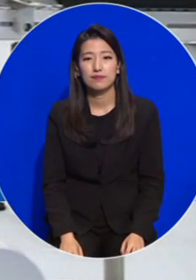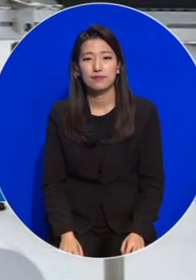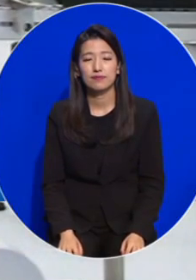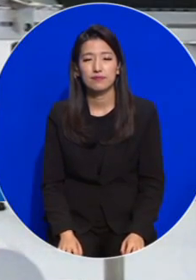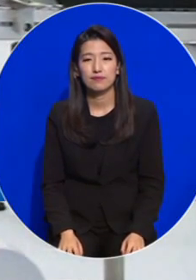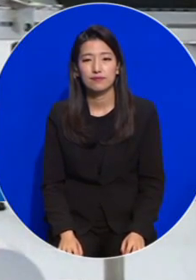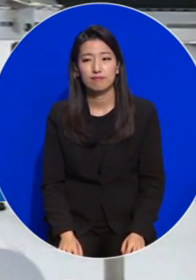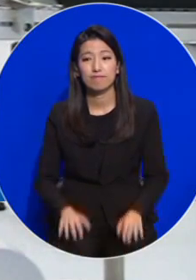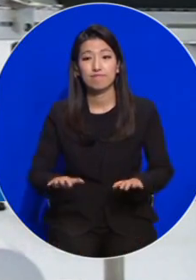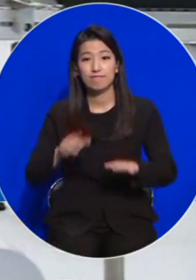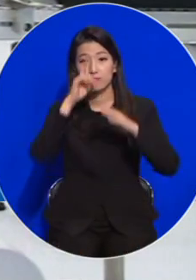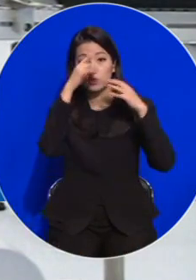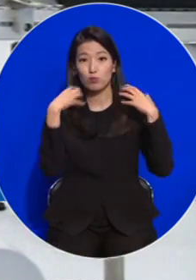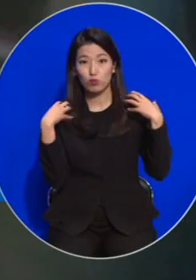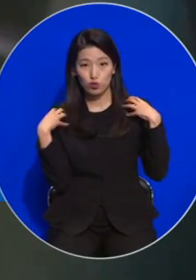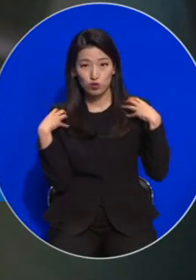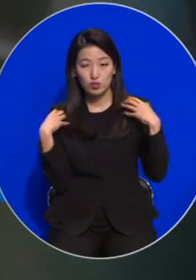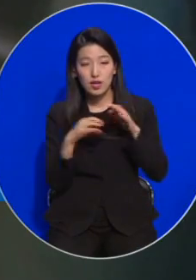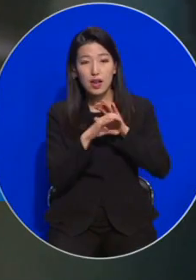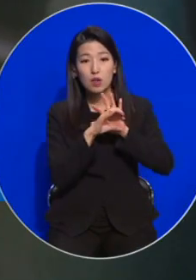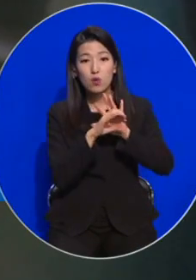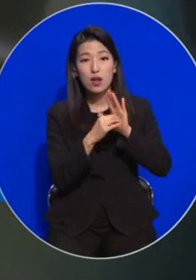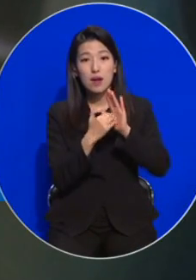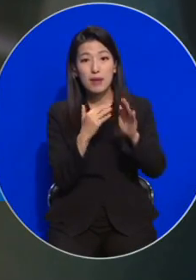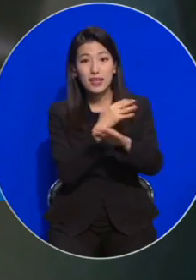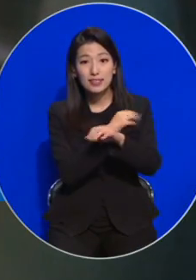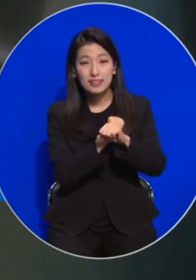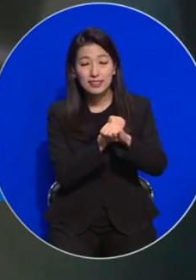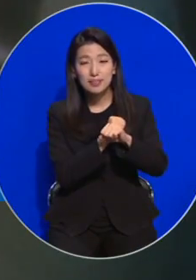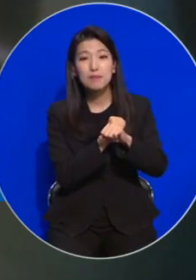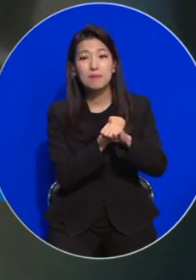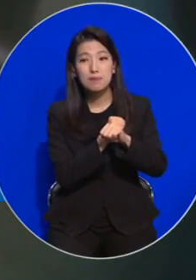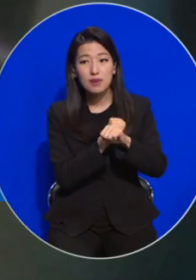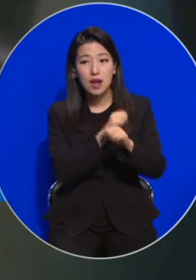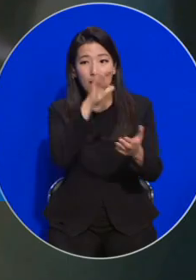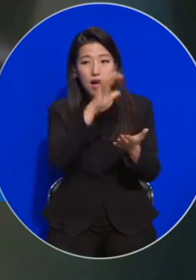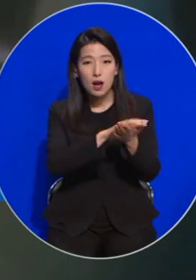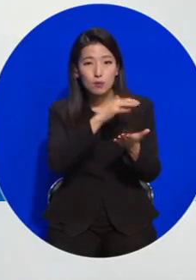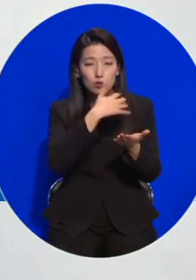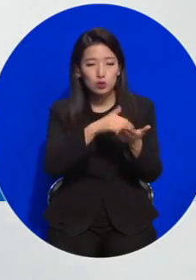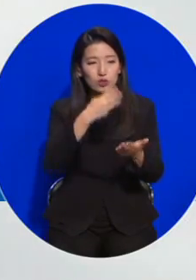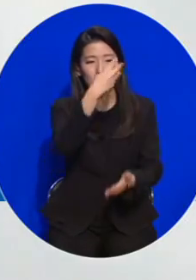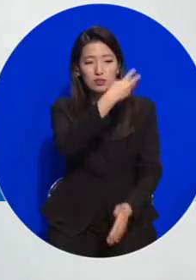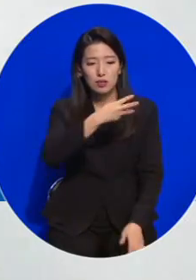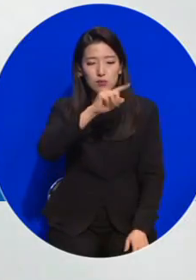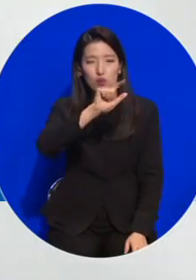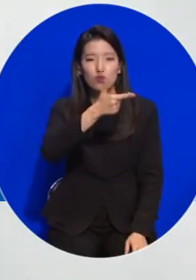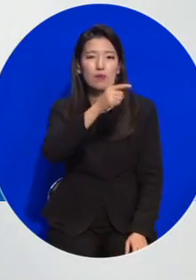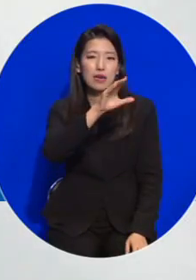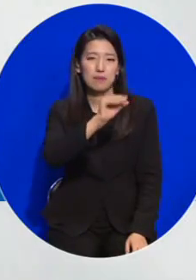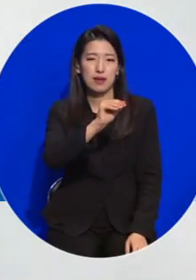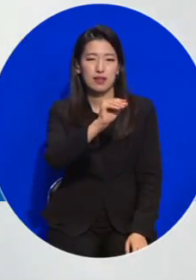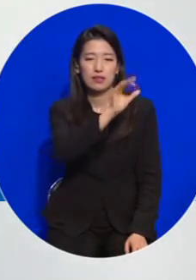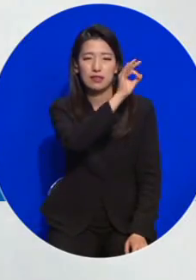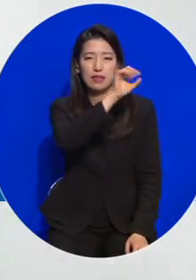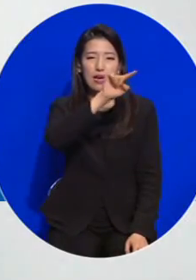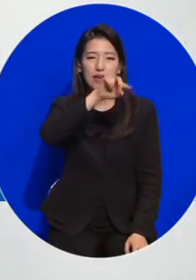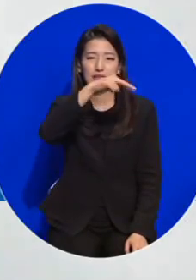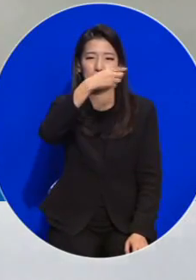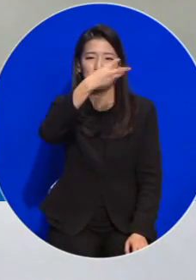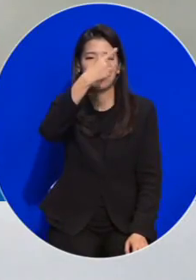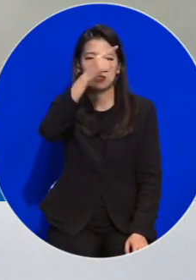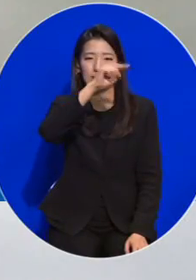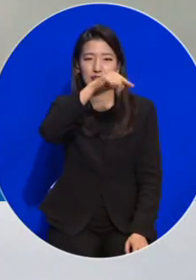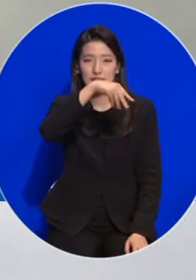현재까지 정부가 구매 계약을 완료한 백신 물량은 총 3,600만 명분입니다. 아스트라제네카 1,000만 명분,